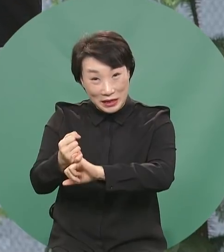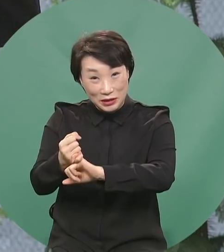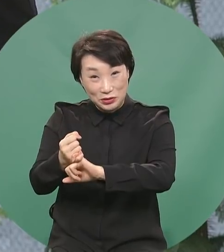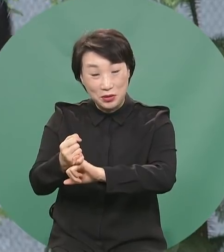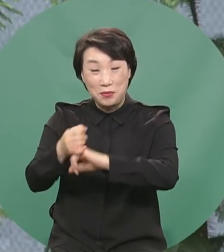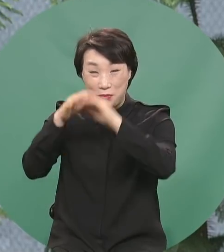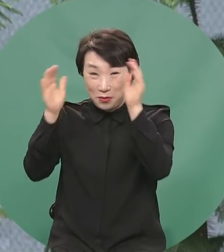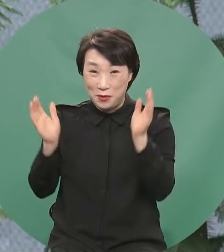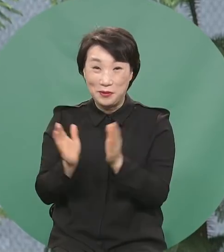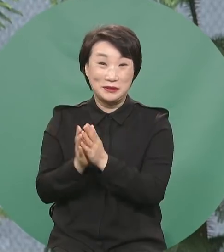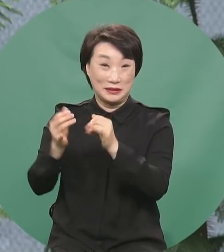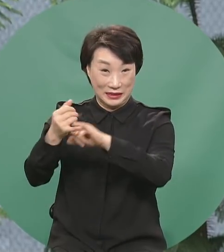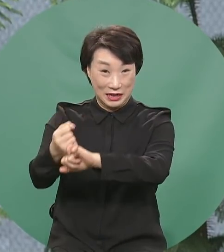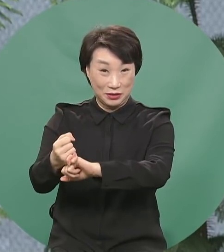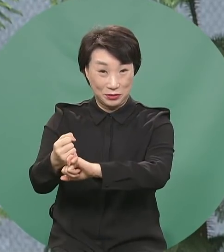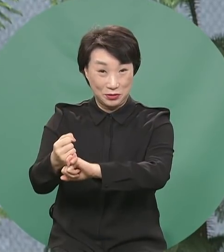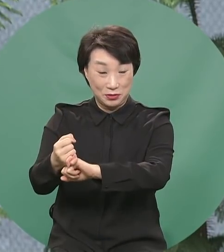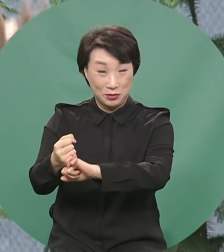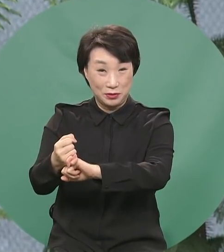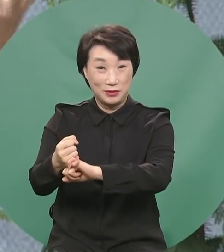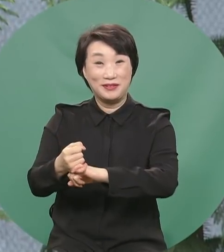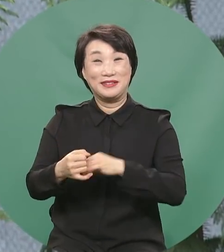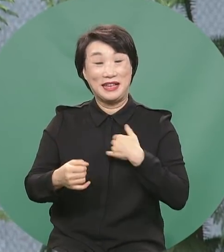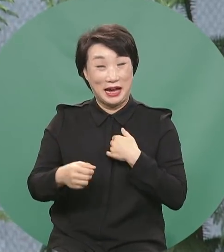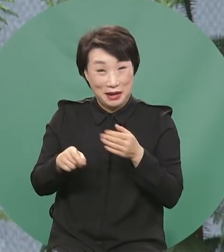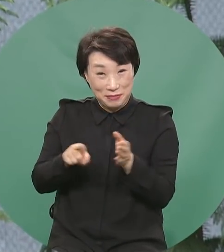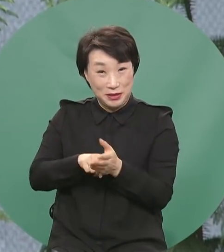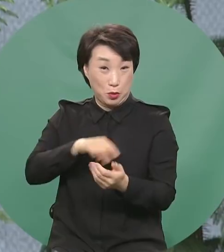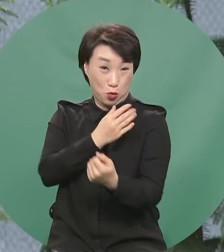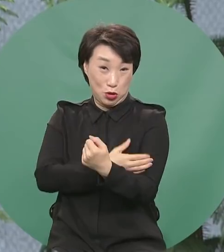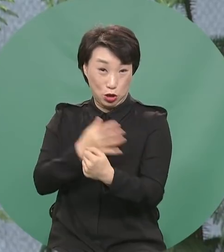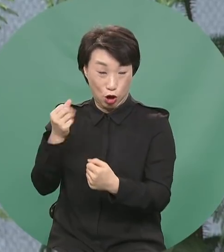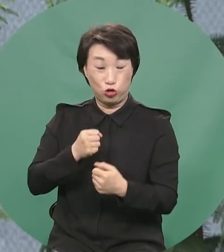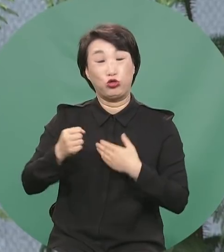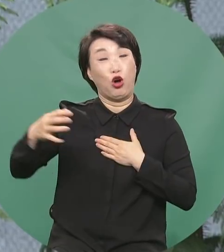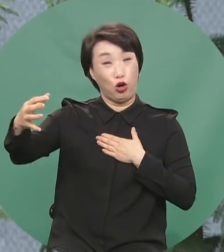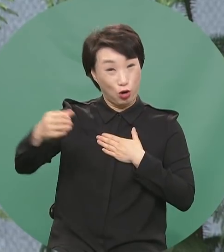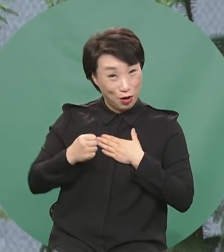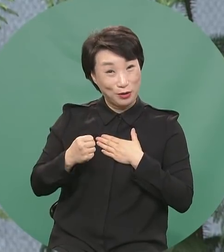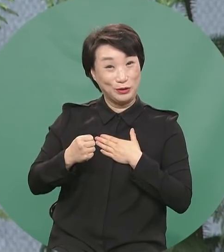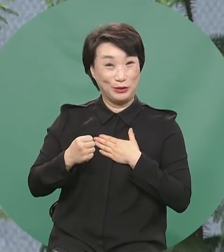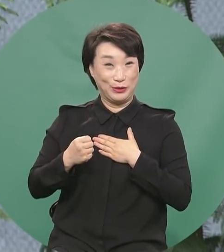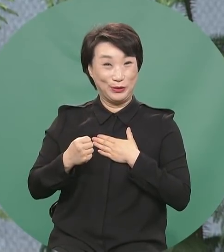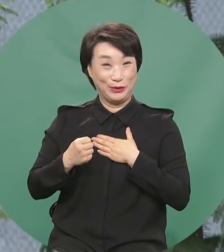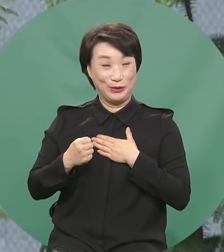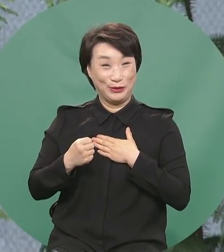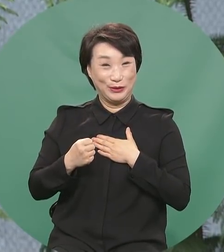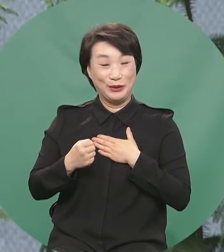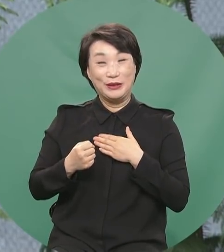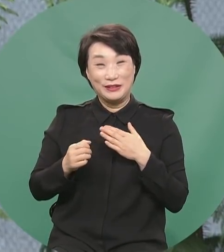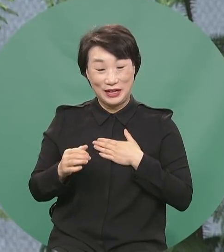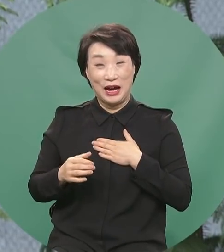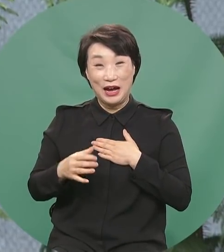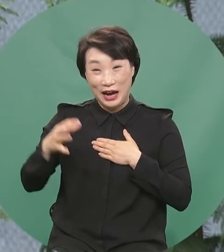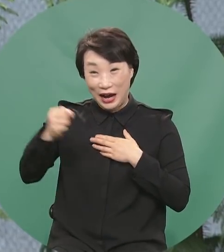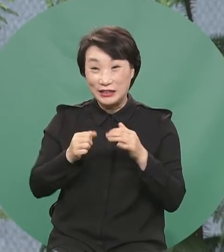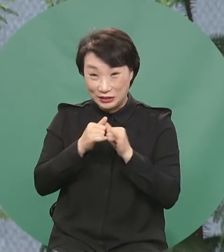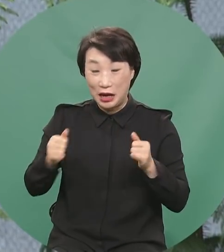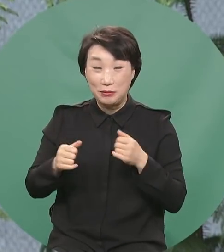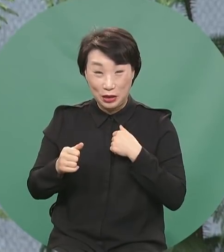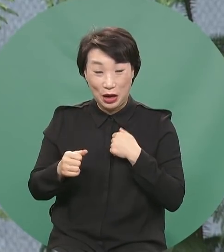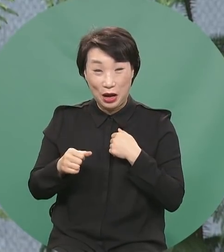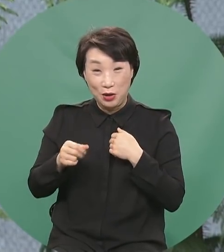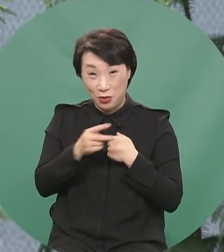약속하신 모든 약속을 내가 믿음의 권리로 얻어내는 것입니다. 가진 자가 믿음